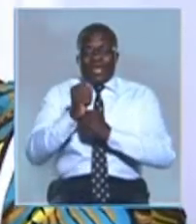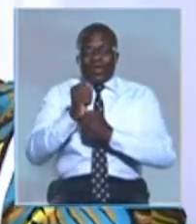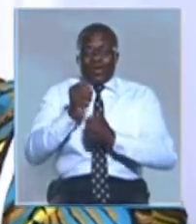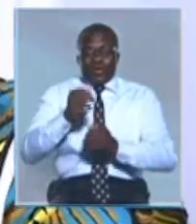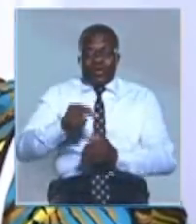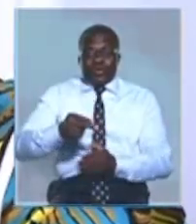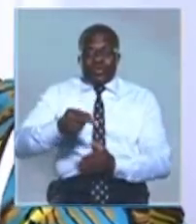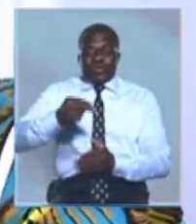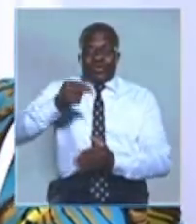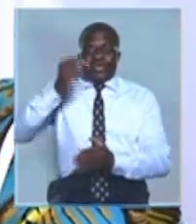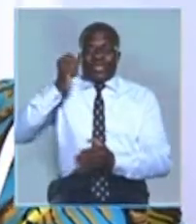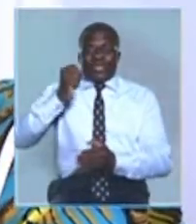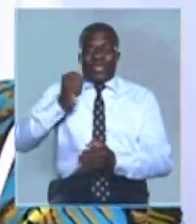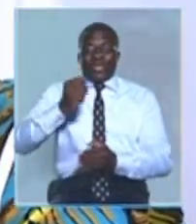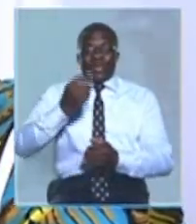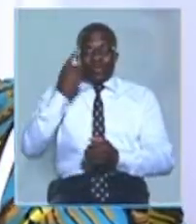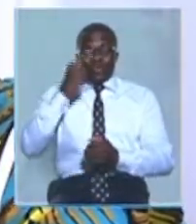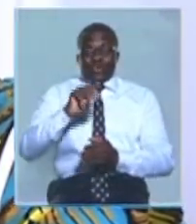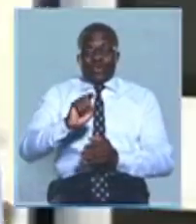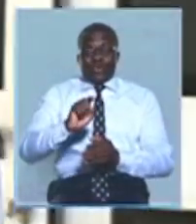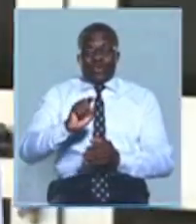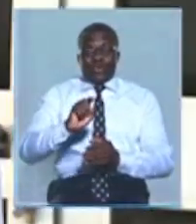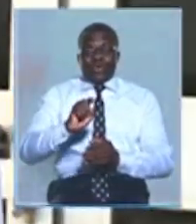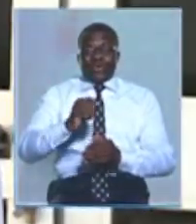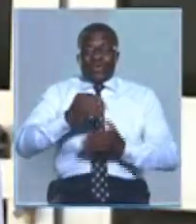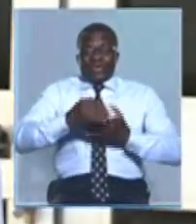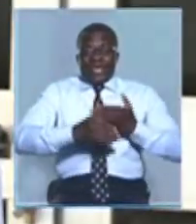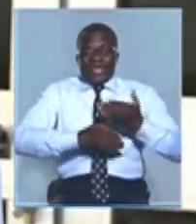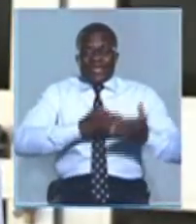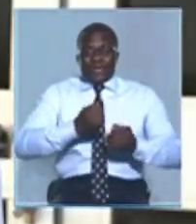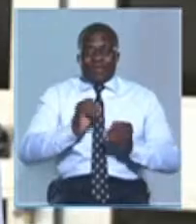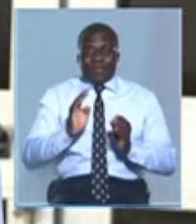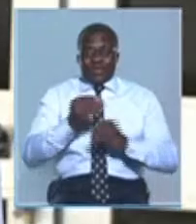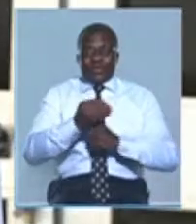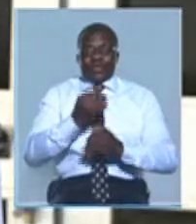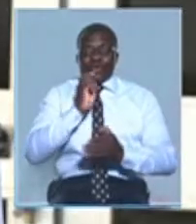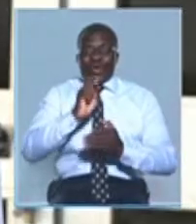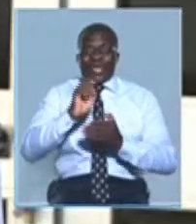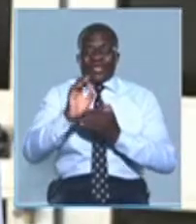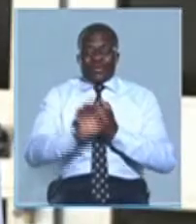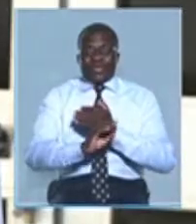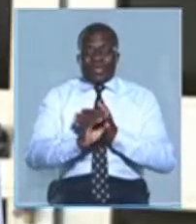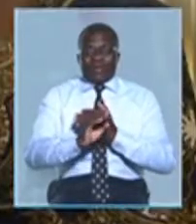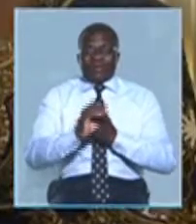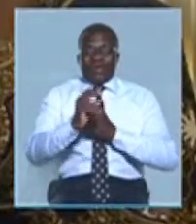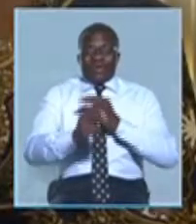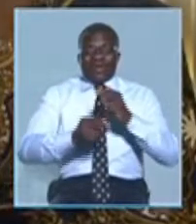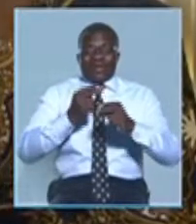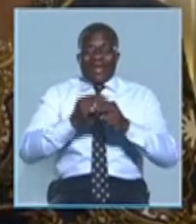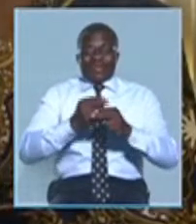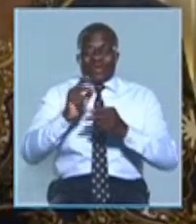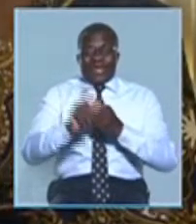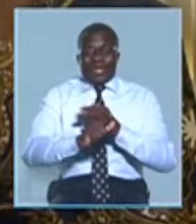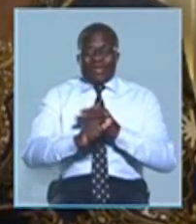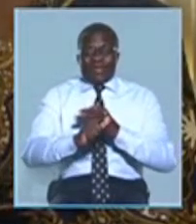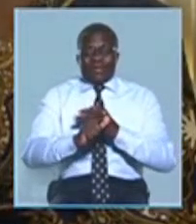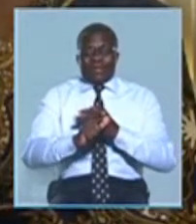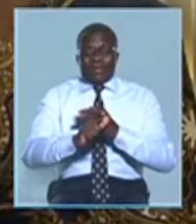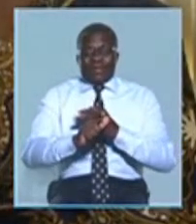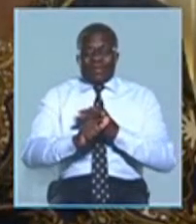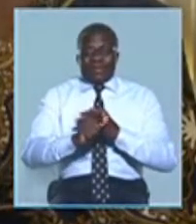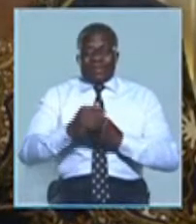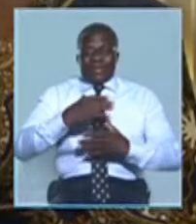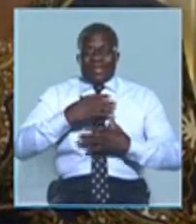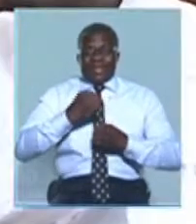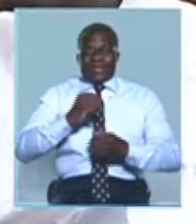hisser à la hauteur des ambitions du bureau exécutif national.